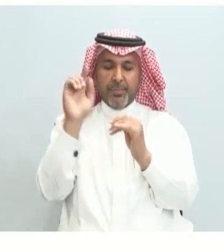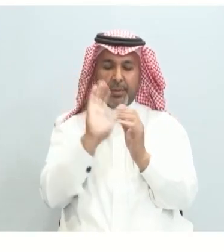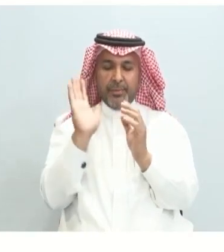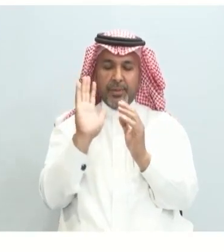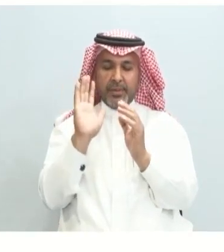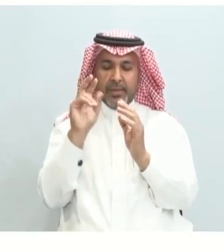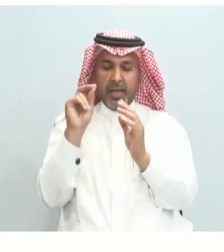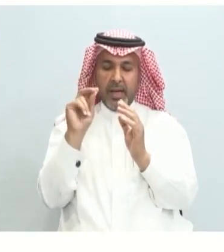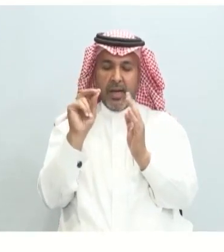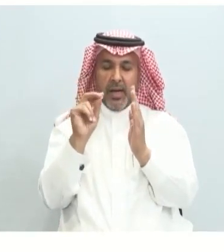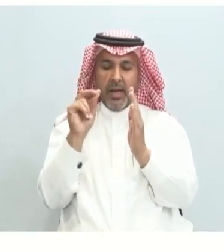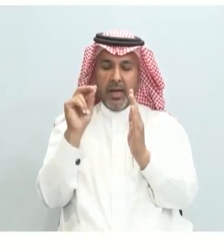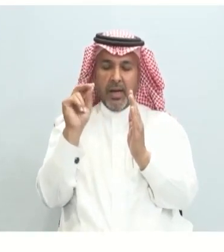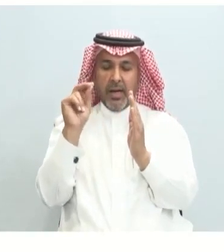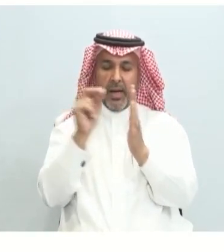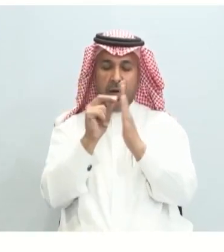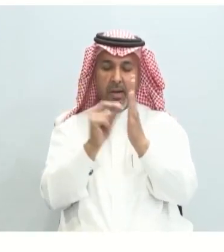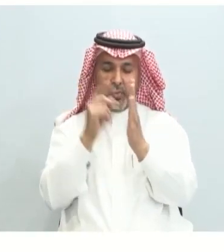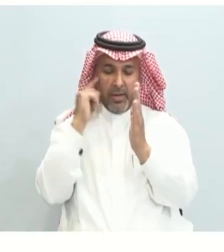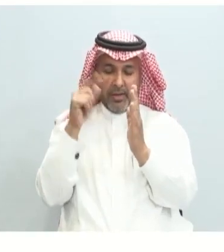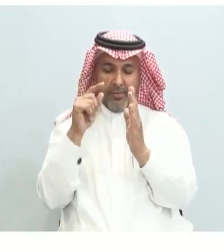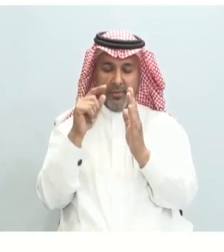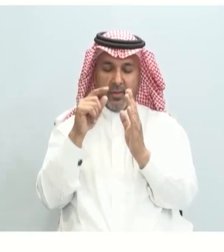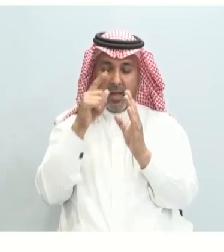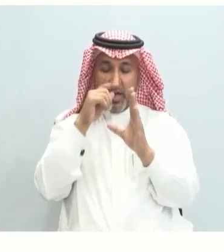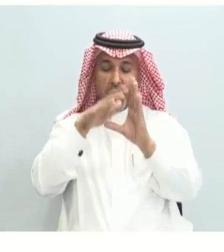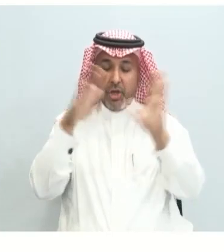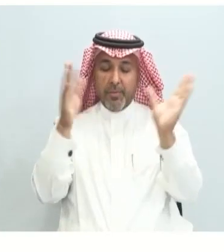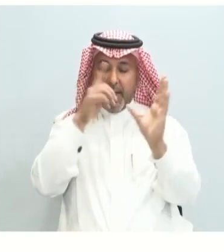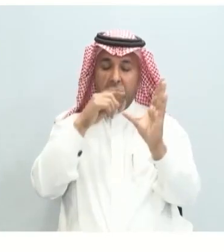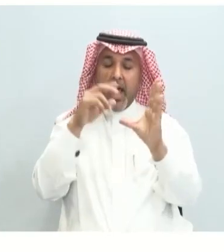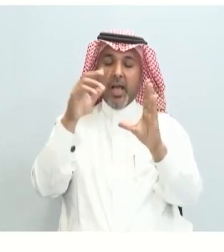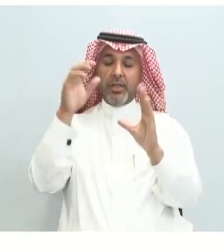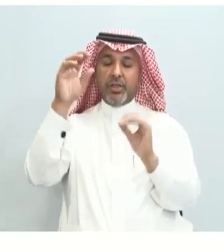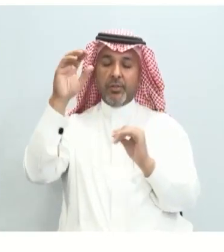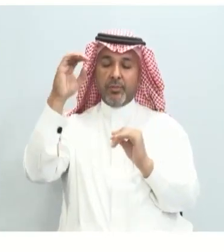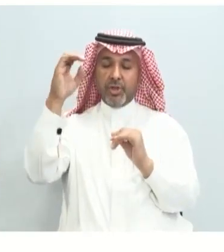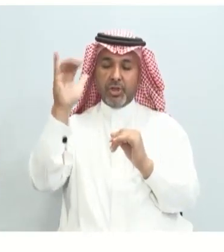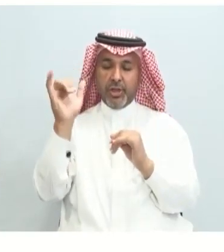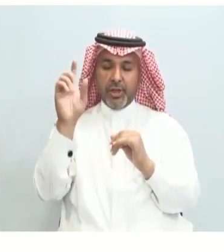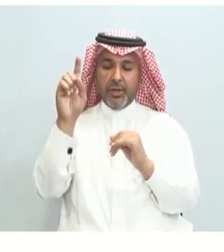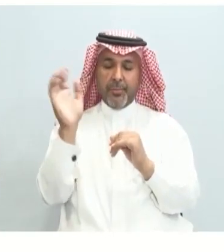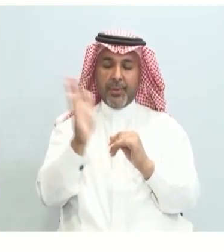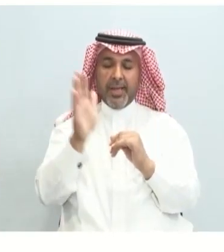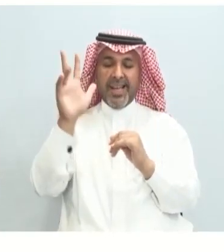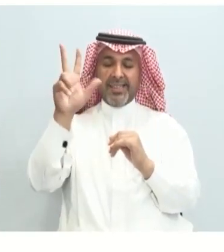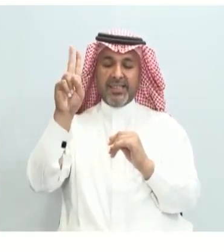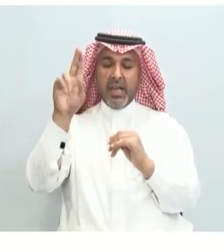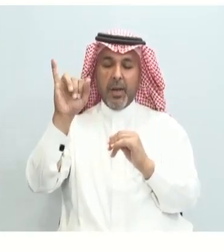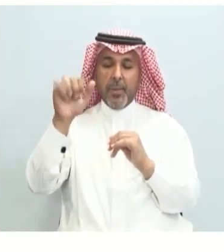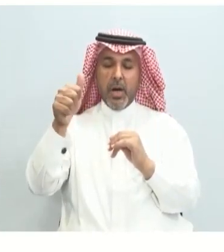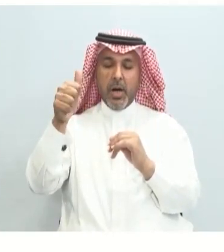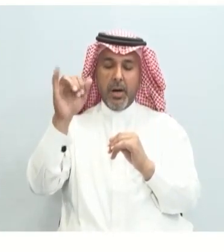نهايته حالات متى نستخدم قانون جيوب وقانون جيوب التمام وذكرناكم بها قبل قليل قلنا اذا اعطيتك